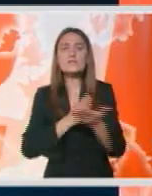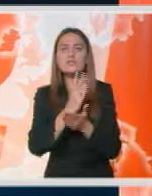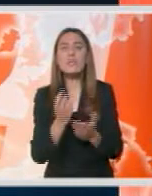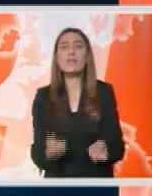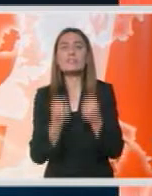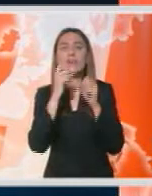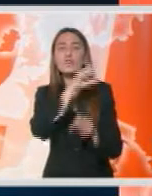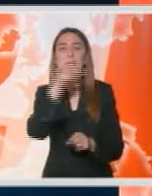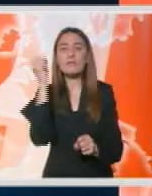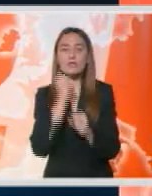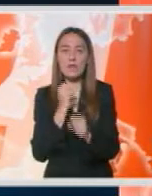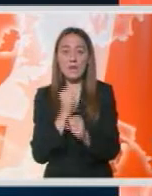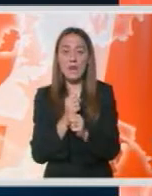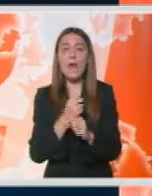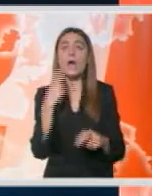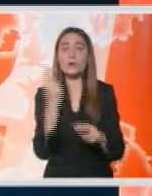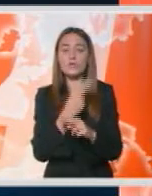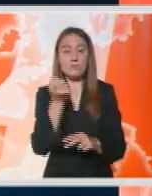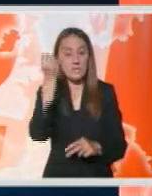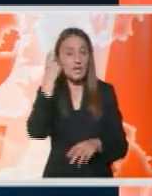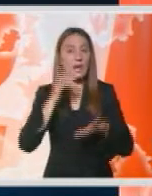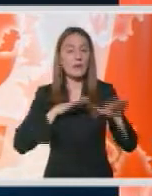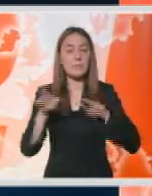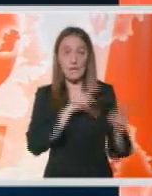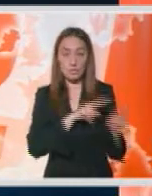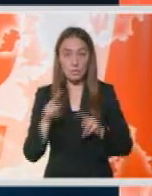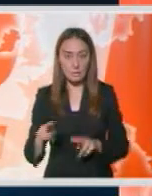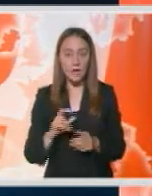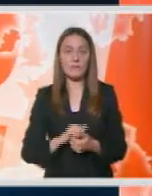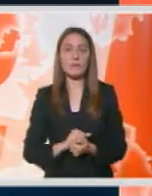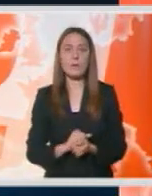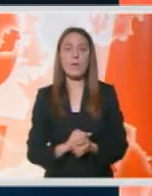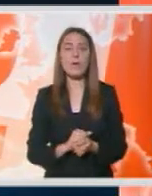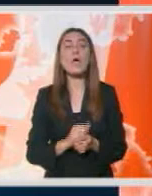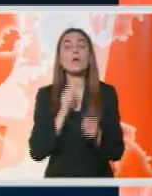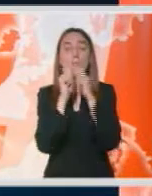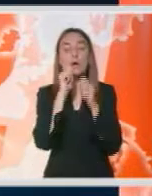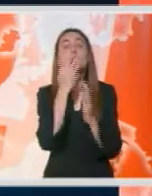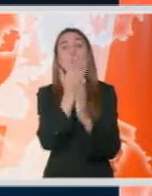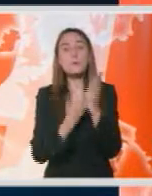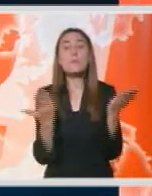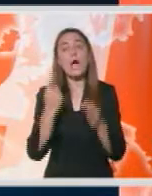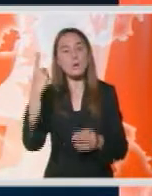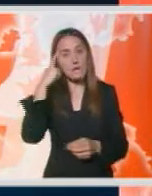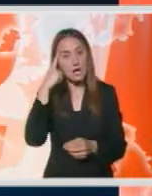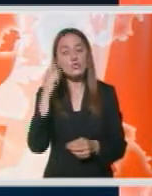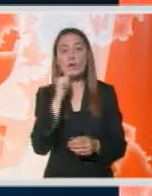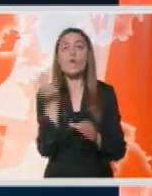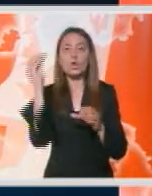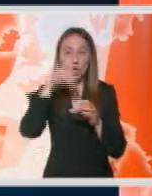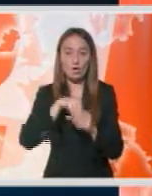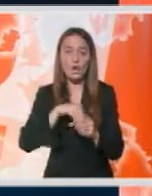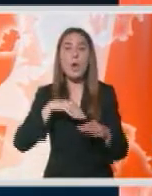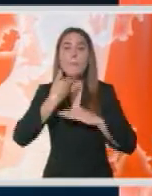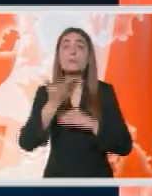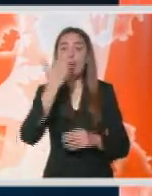teških krivičnih dela. Državni sekretar u Ministarstvu pravde, Slobodan Homen, sporazum je ocenio kao značajan i dodao da